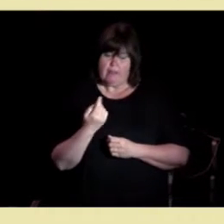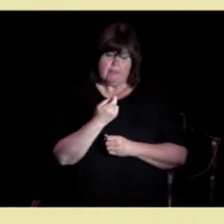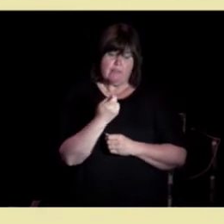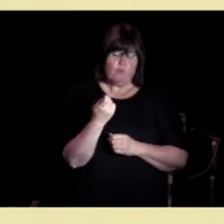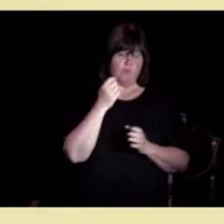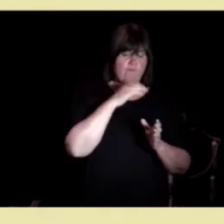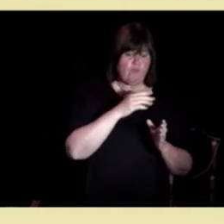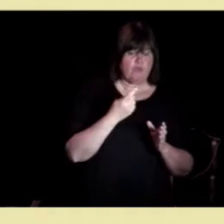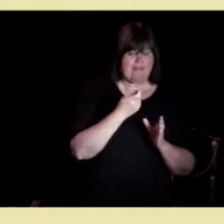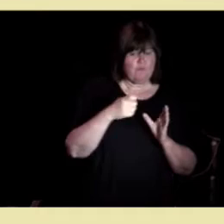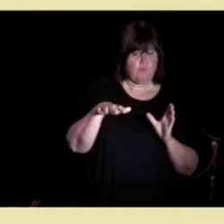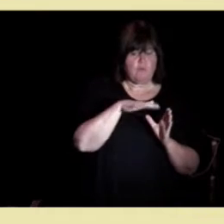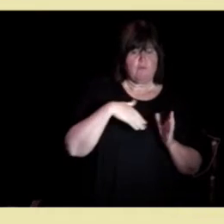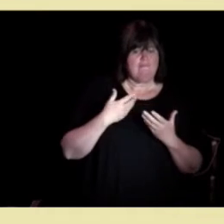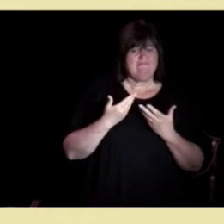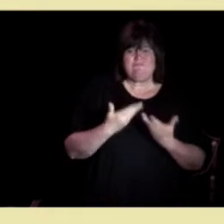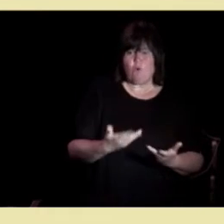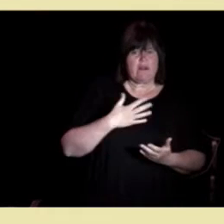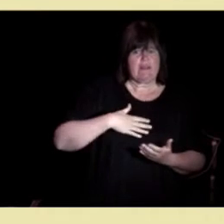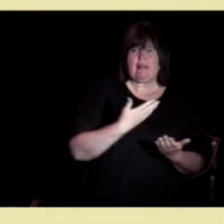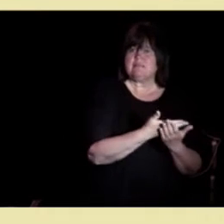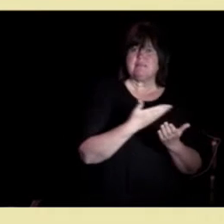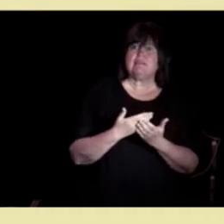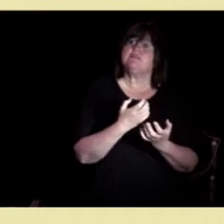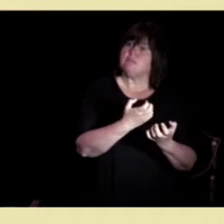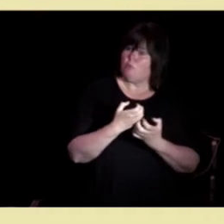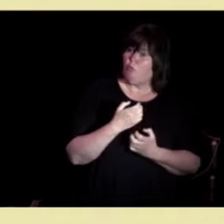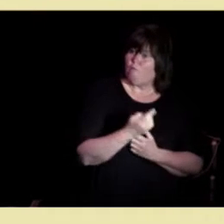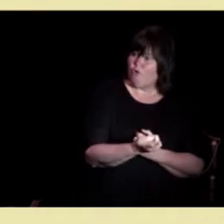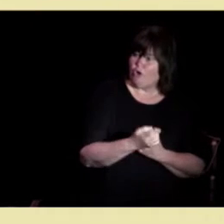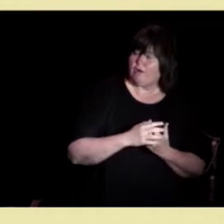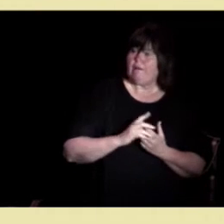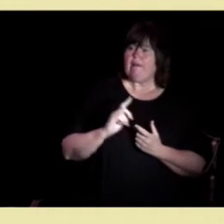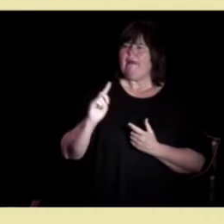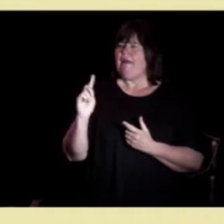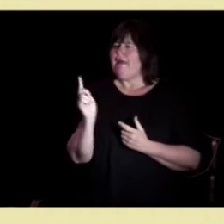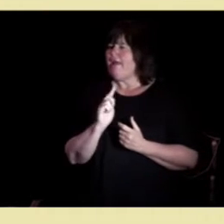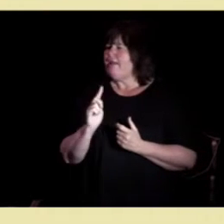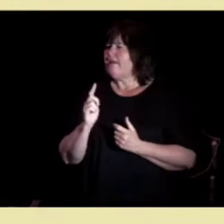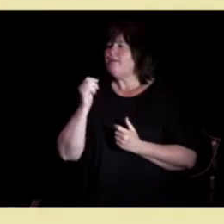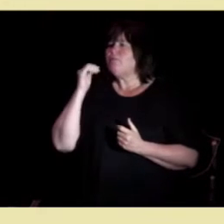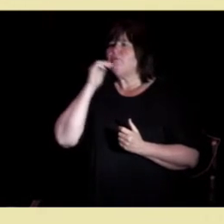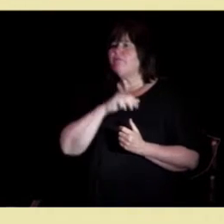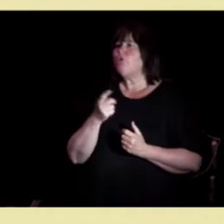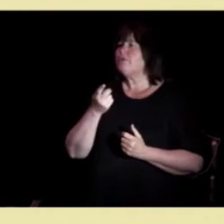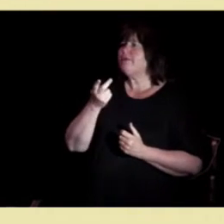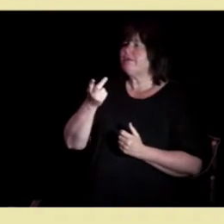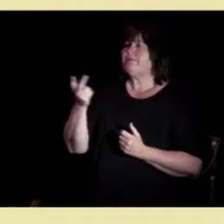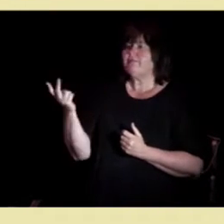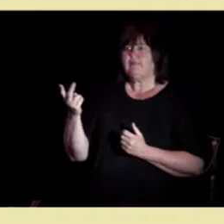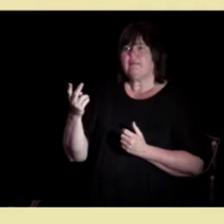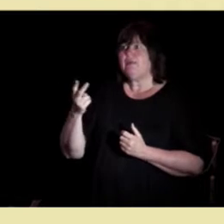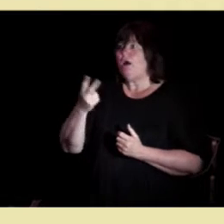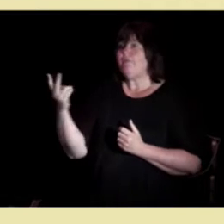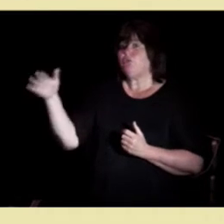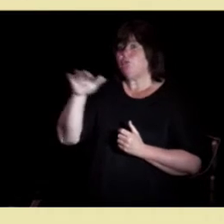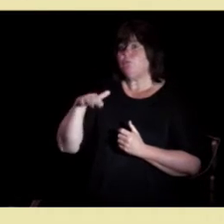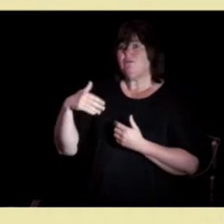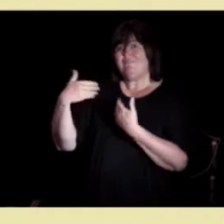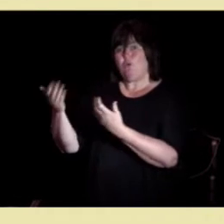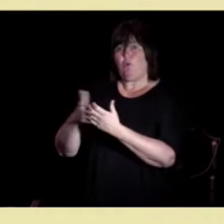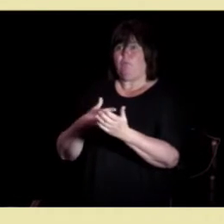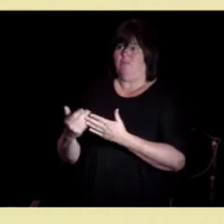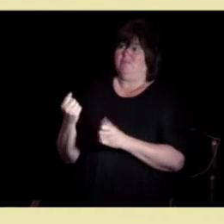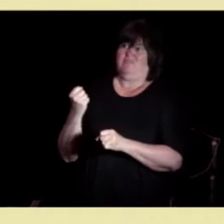ikke får de helsetjenestene de har behov for, eller et tegn på at befolkningen i andre områder får behandling de faktisk ikke har nytte